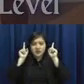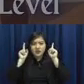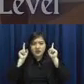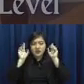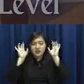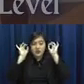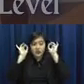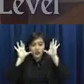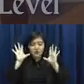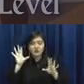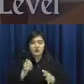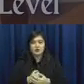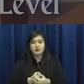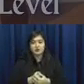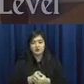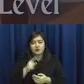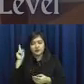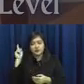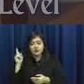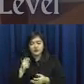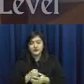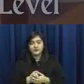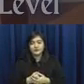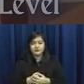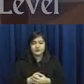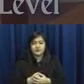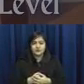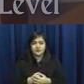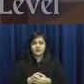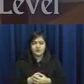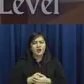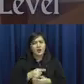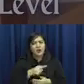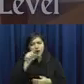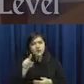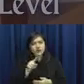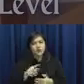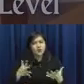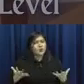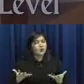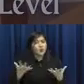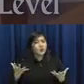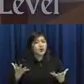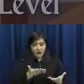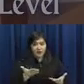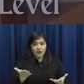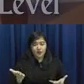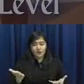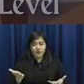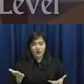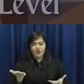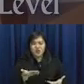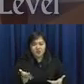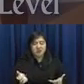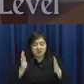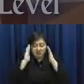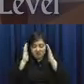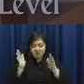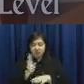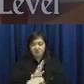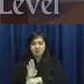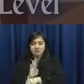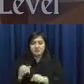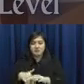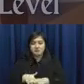Amen. Halos hindi mo uwian yung pamilya mo. Ayan nga sinasabi ko, nakakalungkot si Rudy. Ano ba talagang importante? Timbangin nyo, fathers. Ano ba